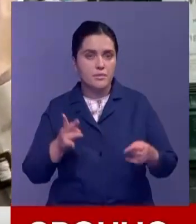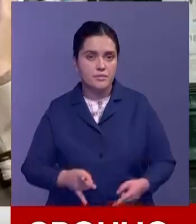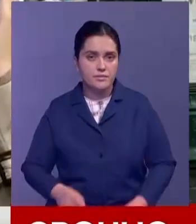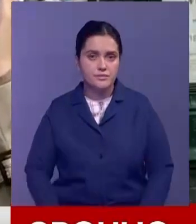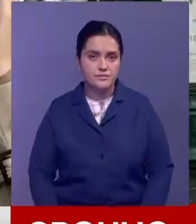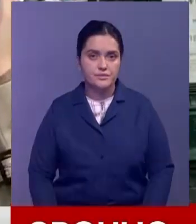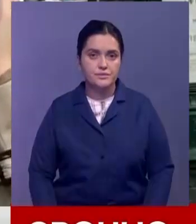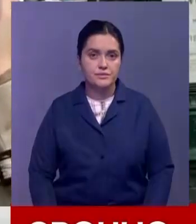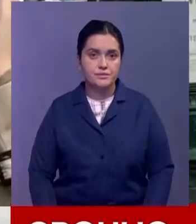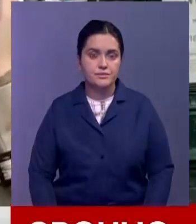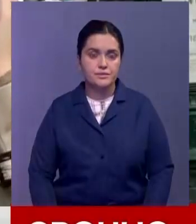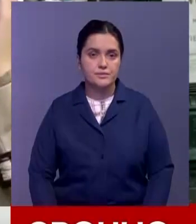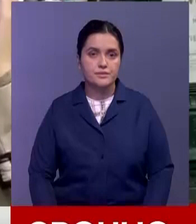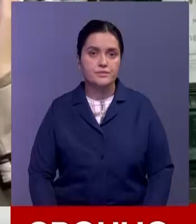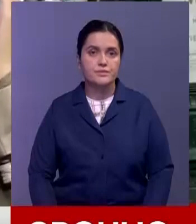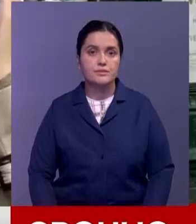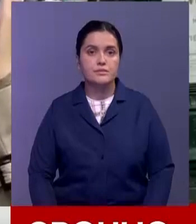инциденте?